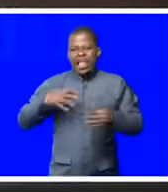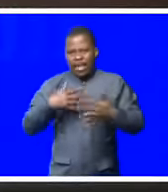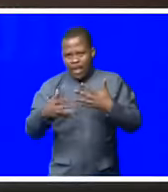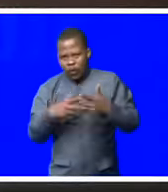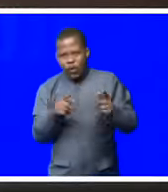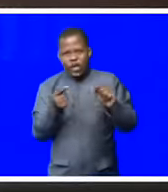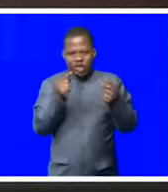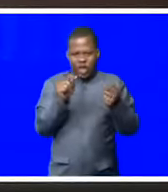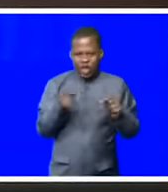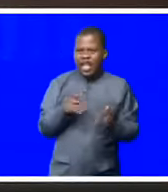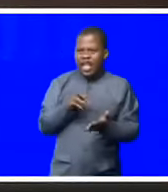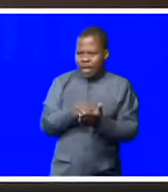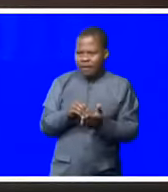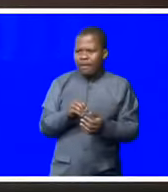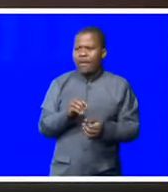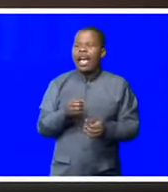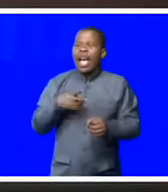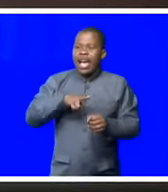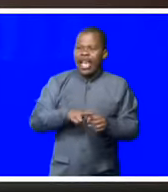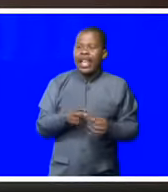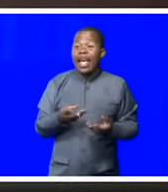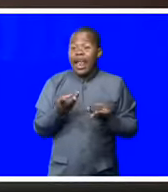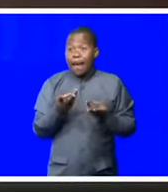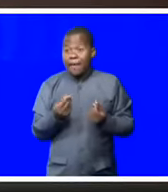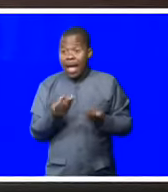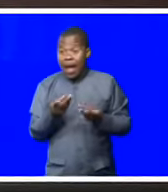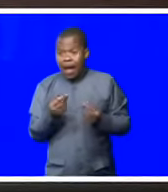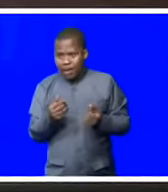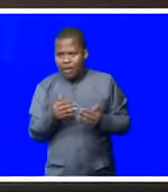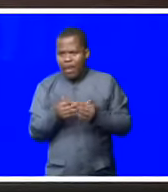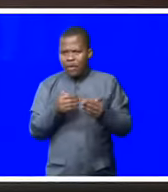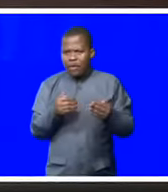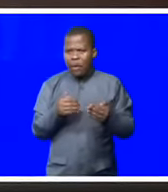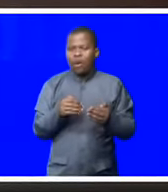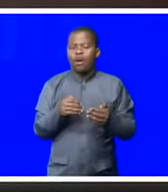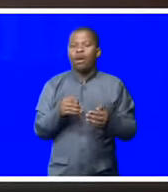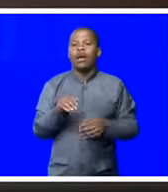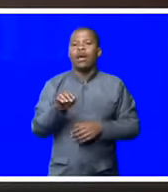letinengi. Kunemali lapha lebeyifuneka ngcazi beyilebo